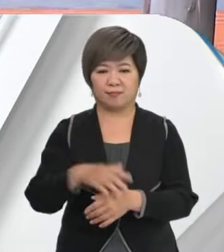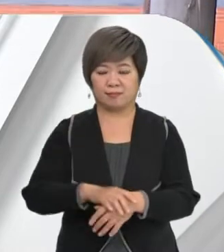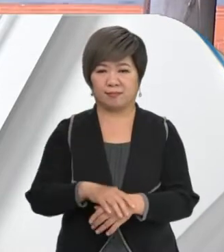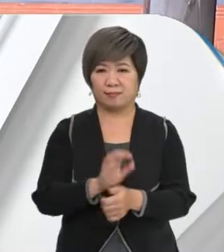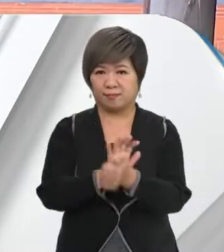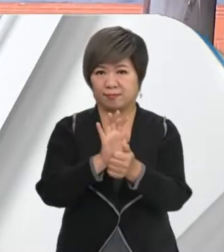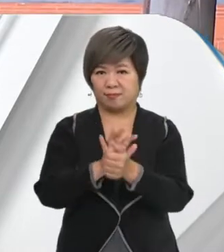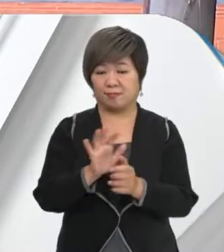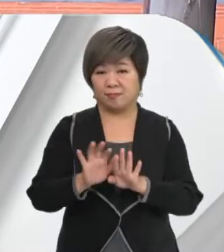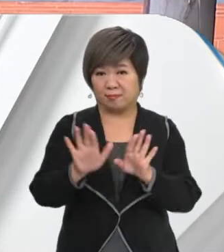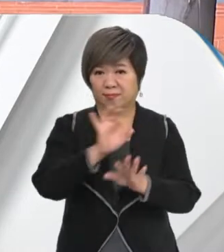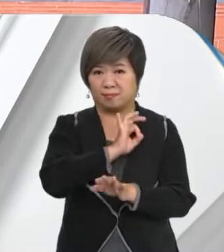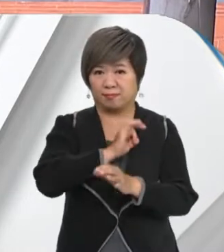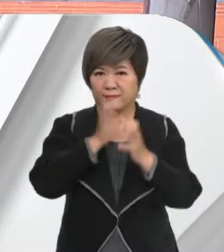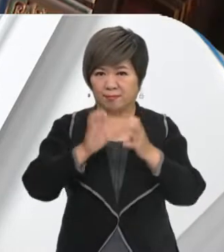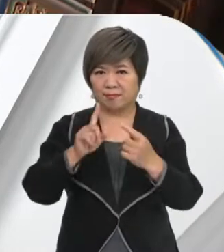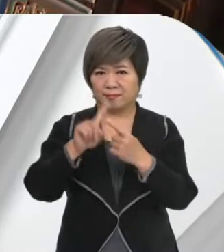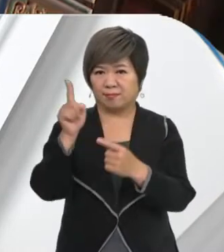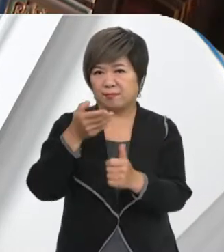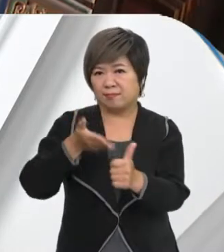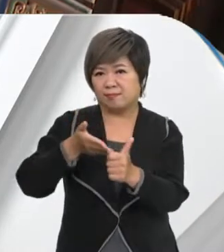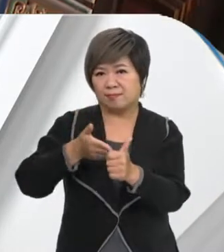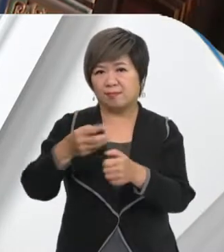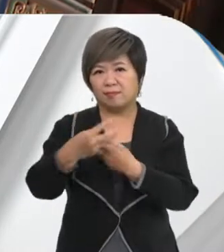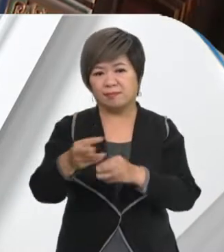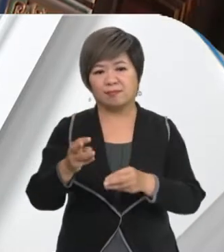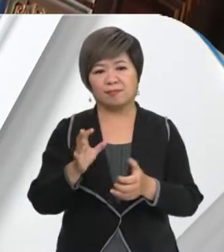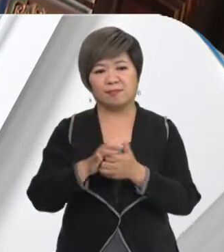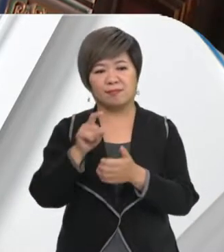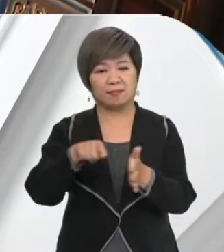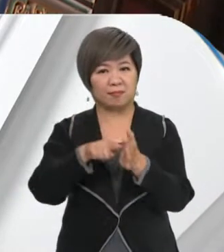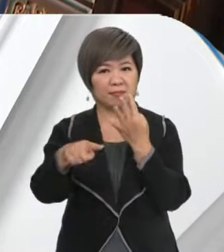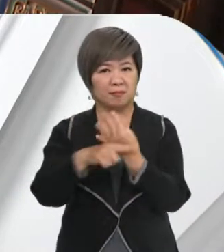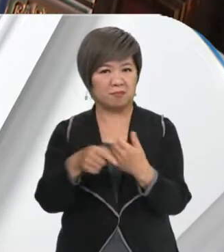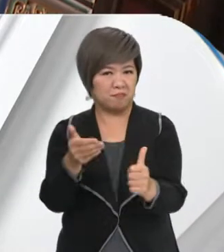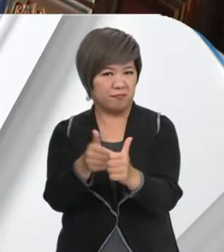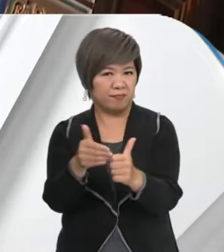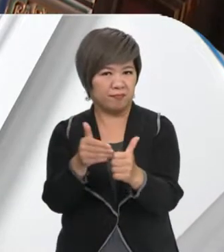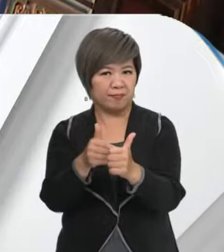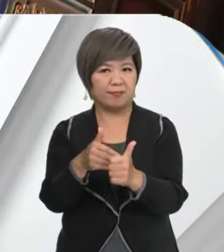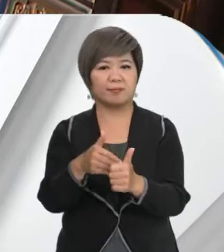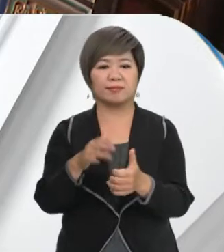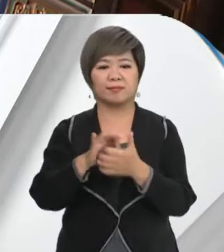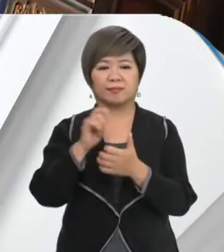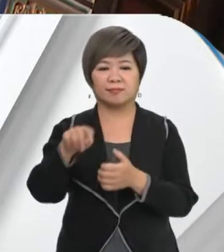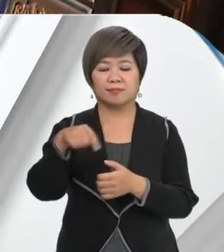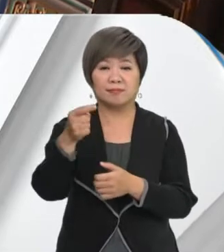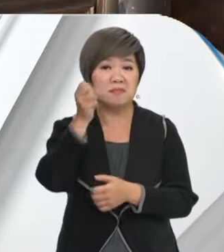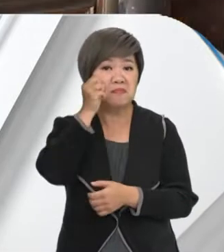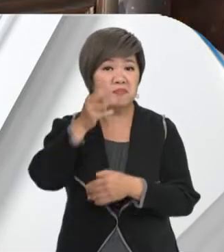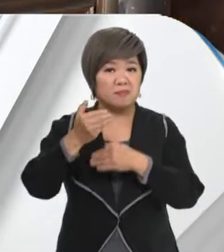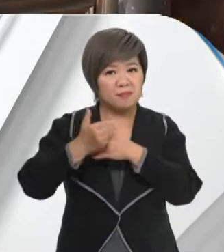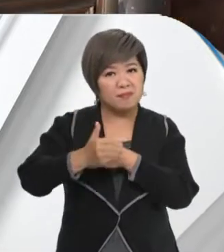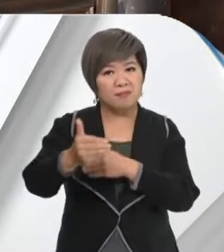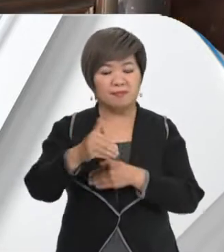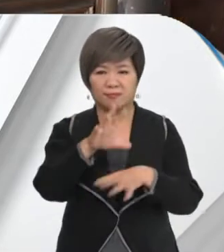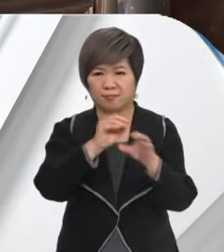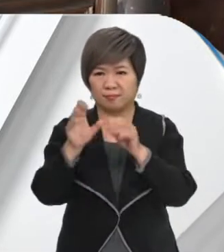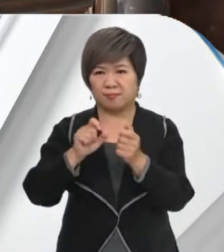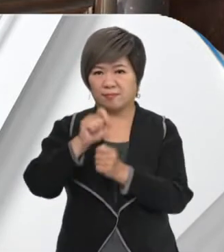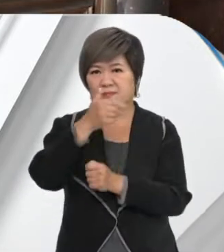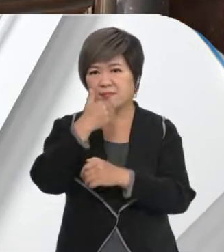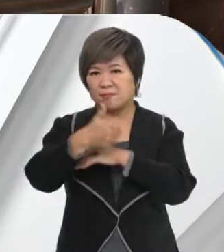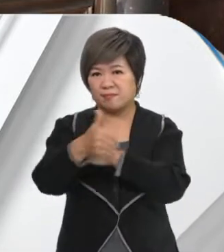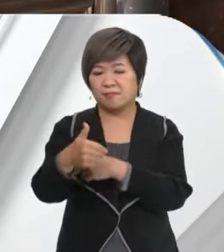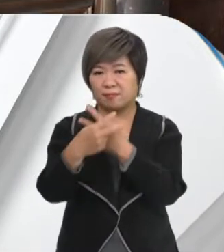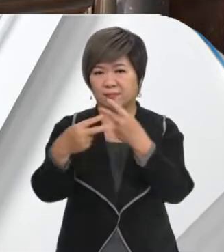会办个客家人才培训班，大帮专业的人才培训，事后会用三年时间调查原先乡的客